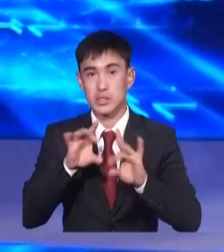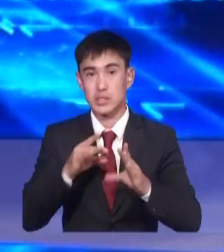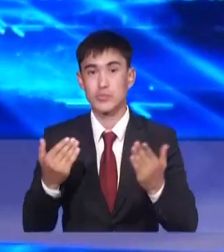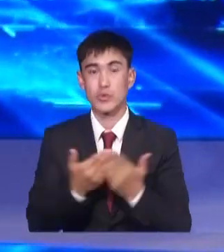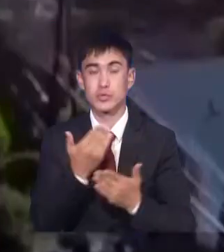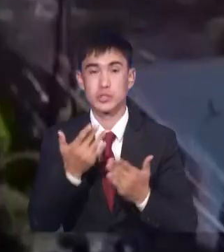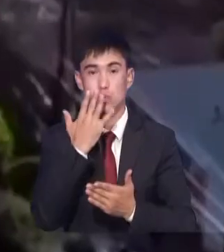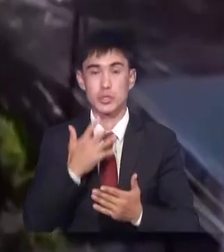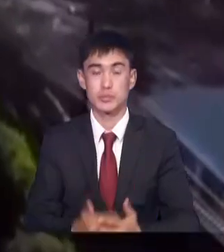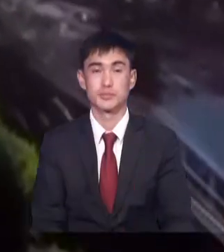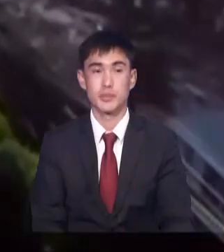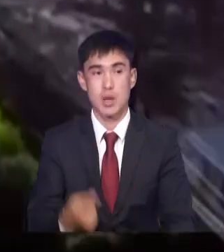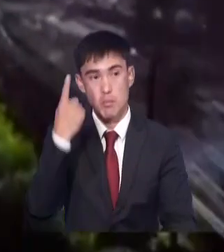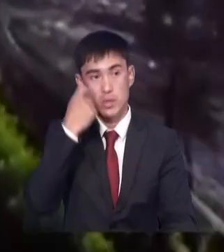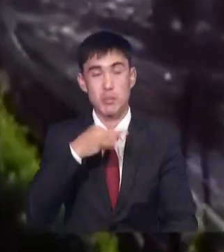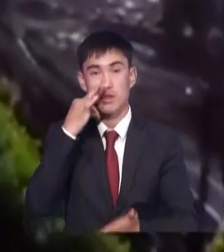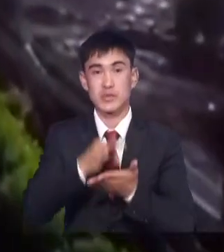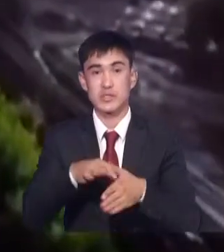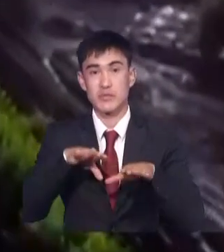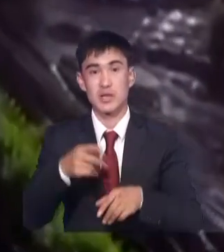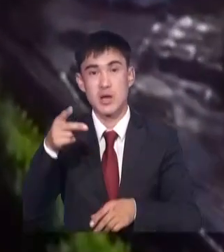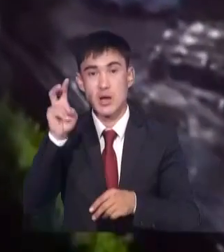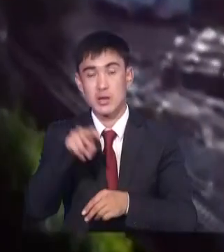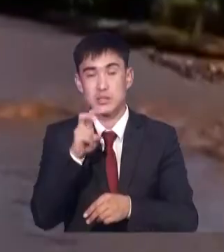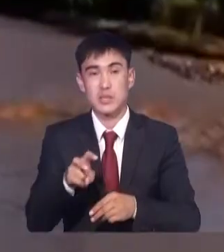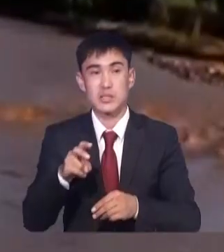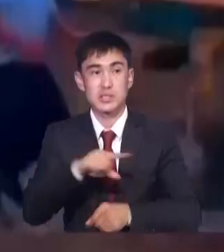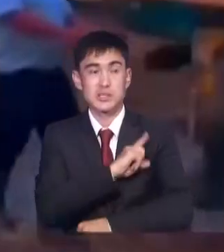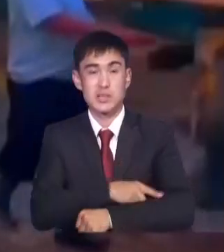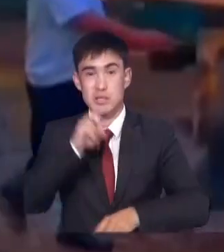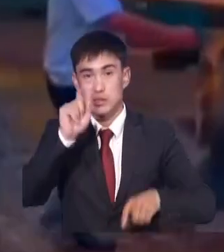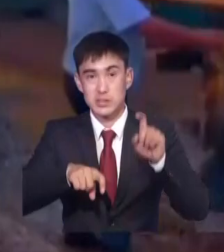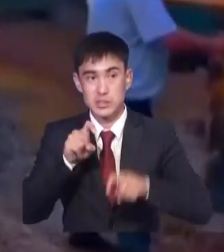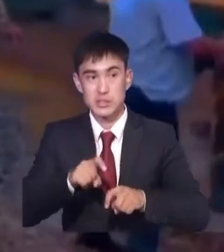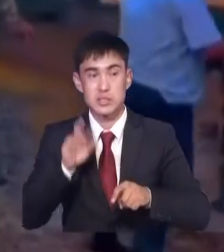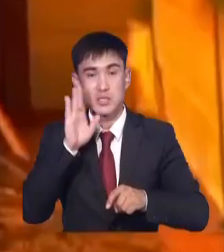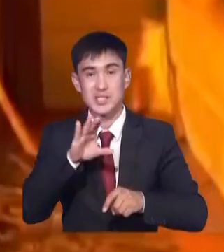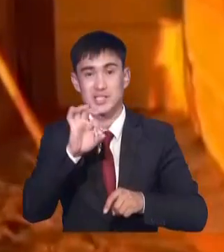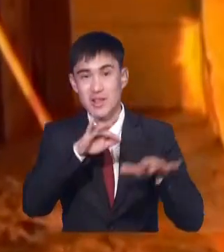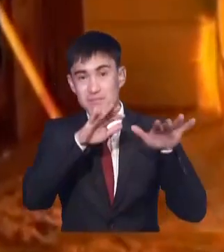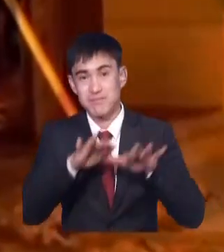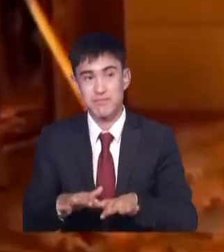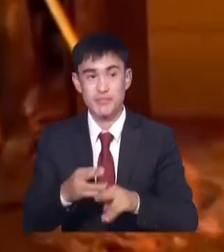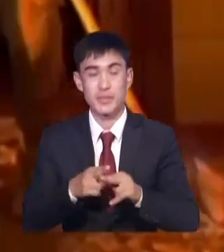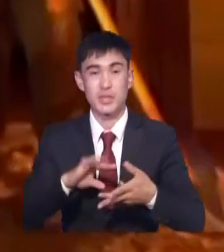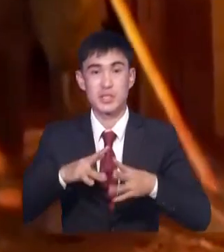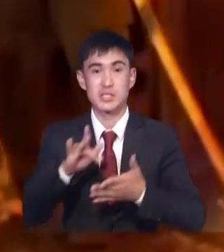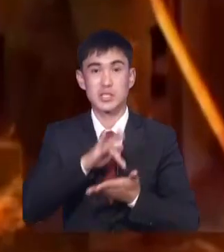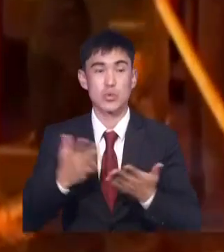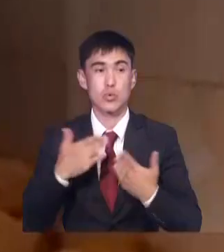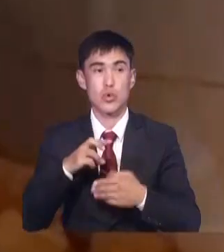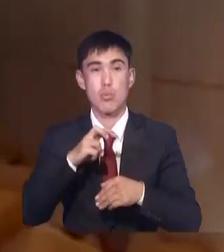новостей. По данным ответственного ведомства Кыргызстана, из-за обильных дождей селевой поток сошел в селе Тулайкон и в центре